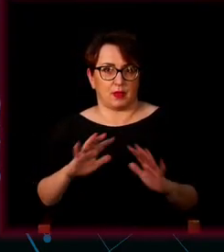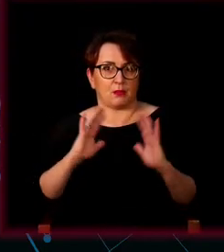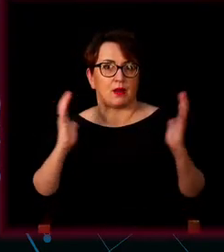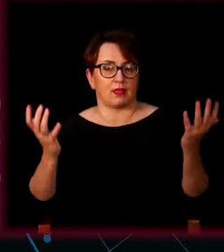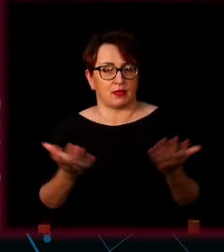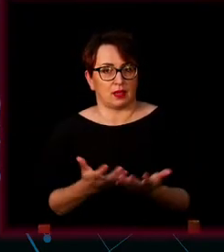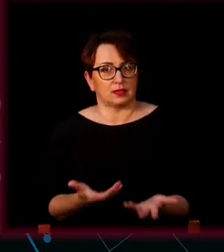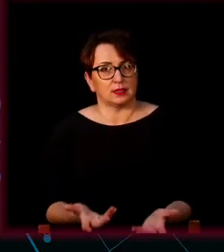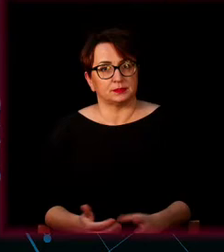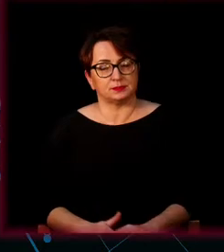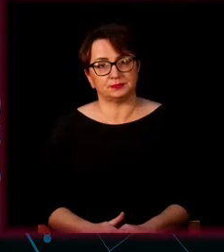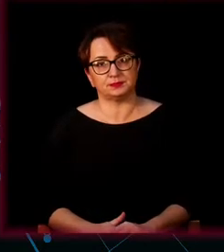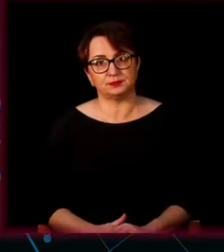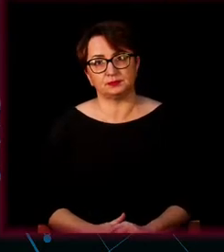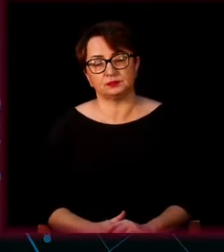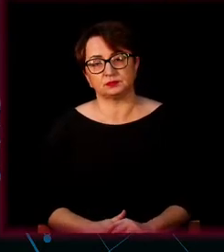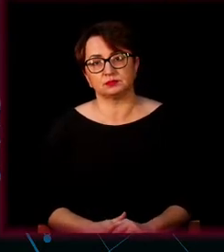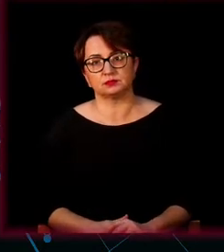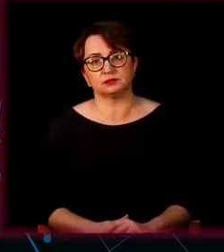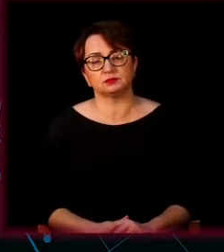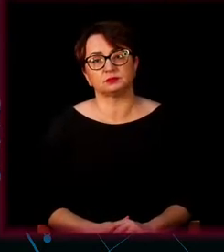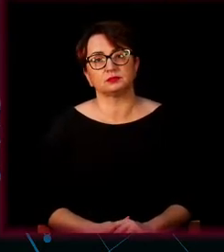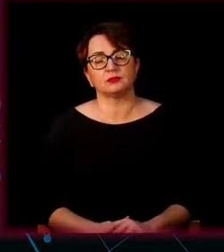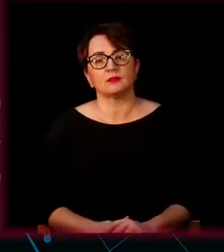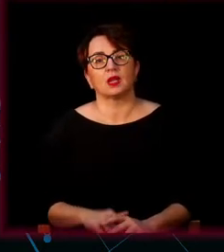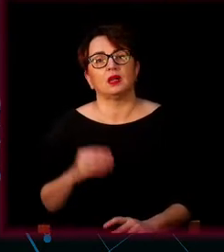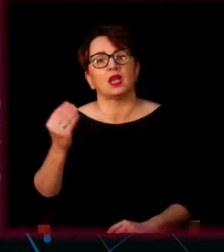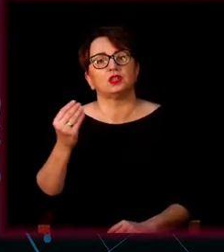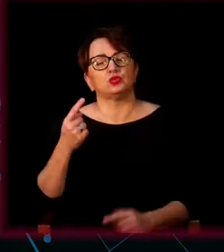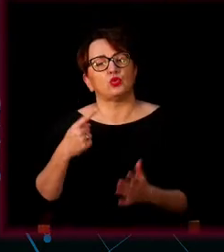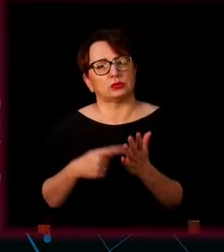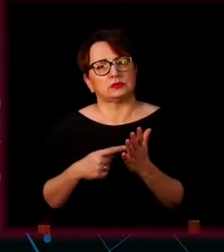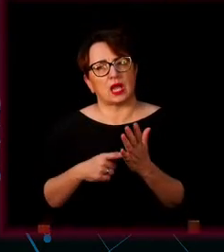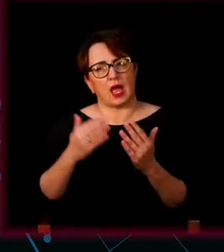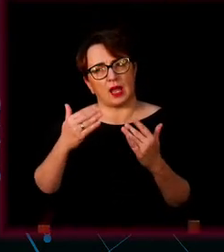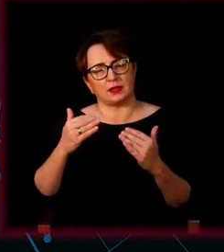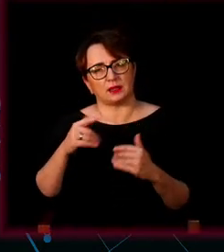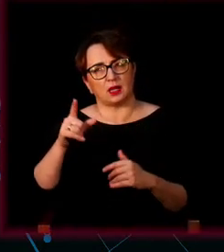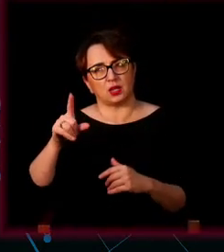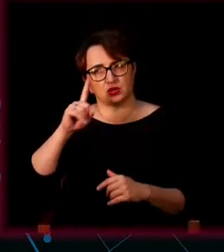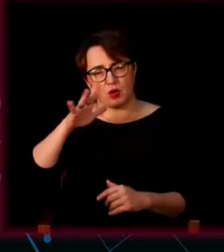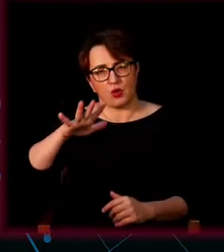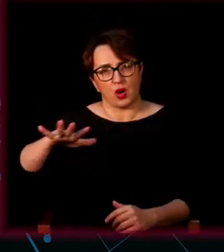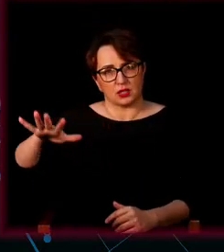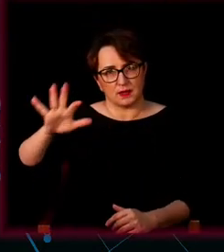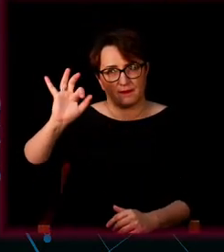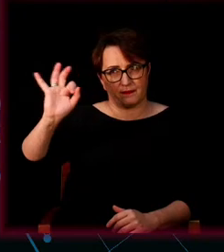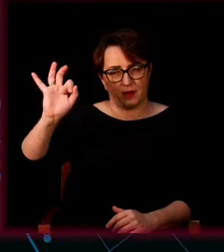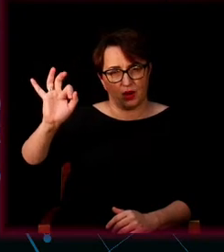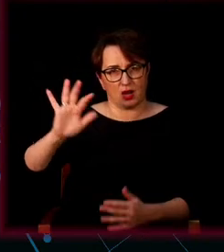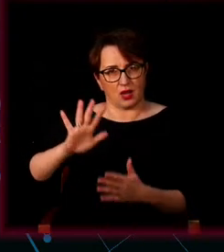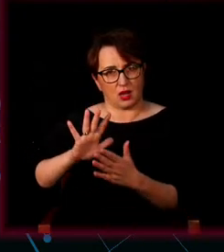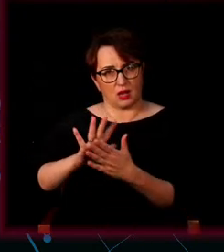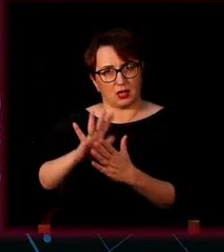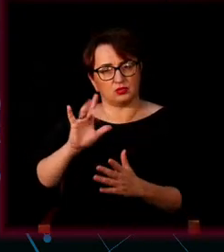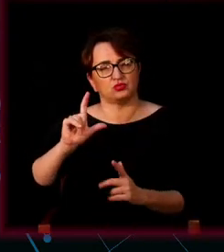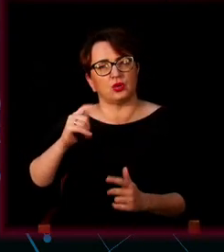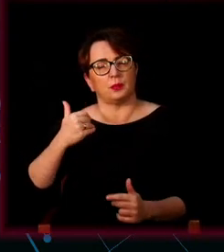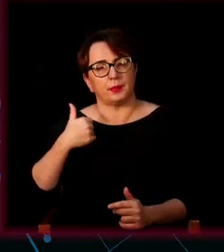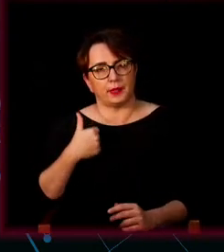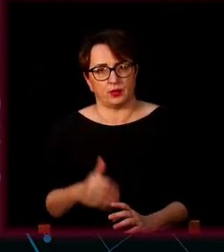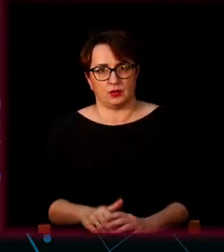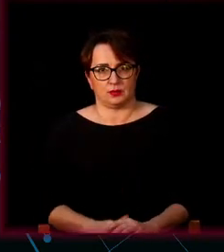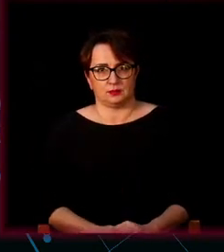z naszą własną Ziemią. I z takich ostatnich takich aspektów z tego społeczeństwa Getańczyków, które są